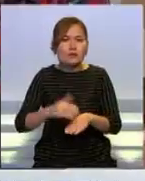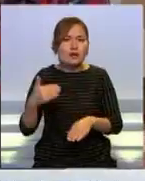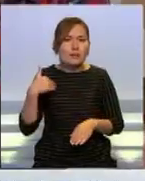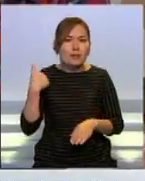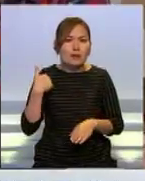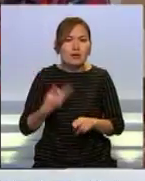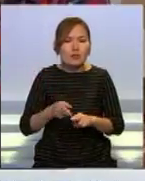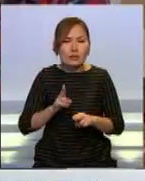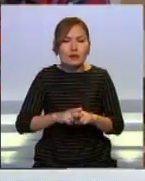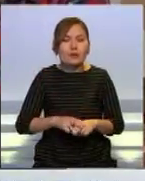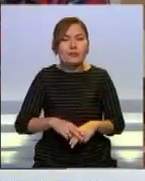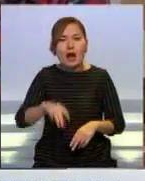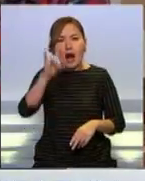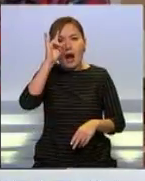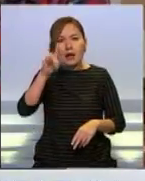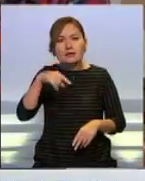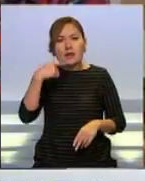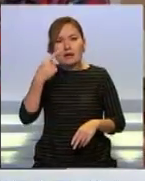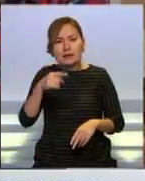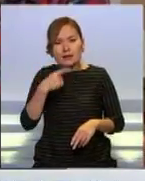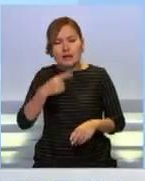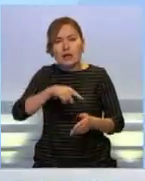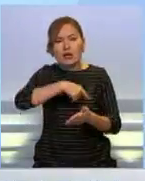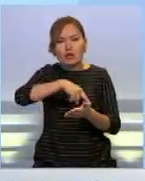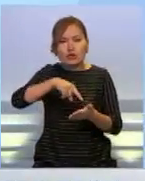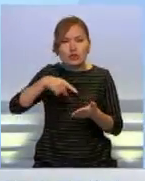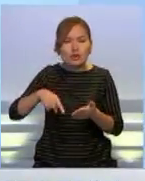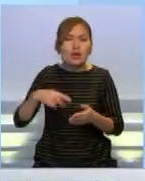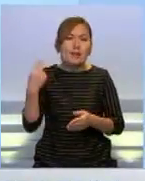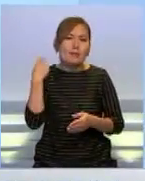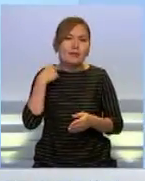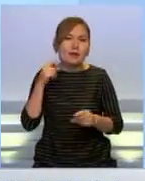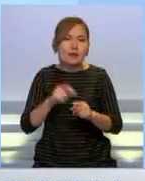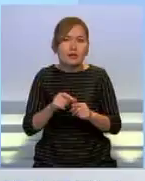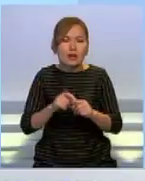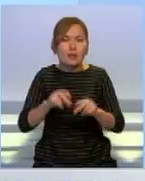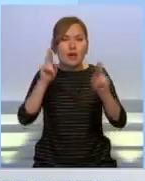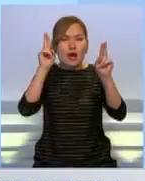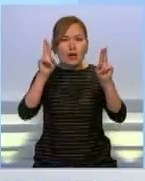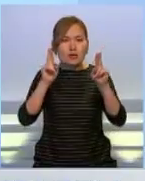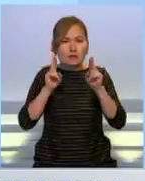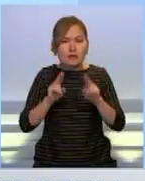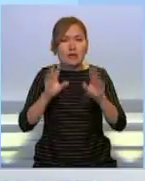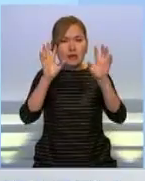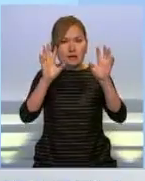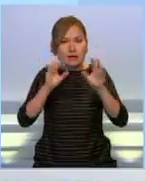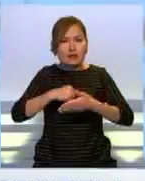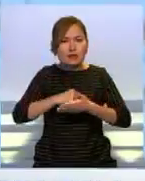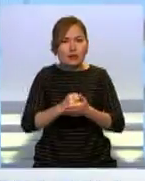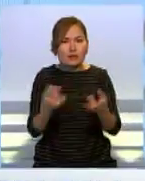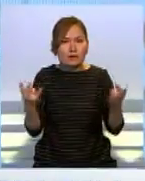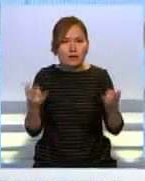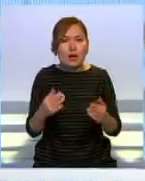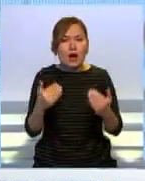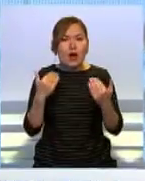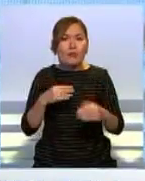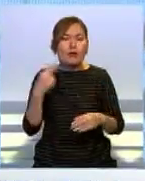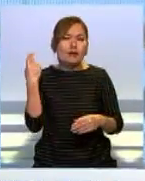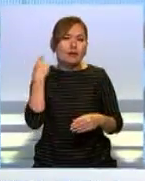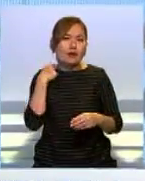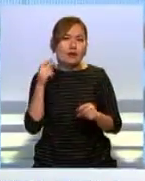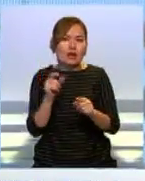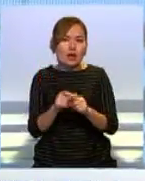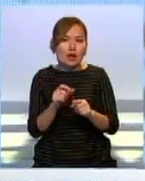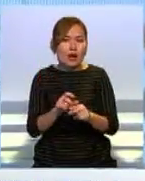оған көшу кезінде тілдің емле ережесі дұрысталып, табиғи заңдылықтары сақталуы тиіс. Бүгінде оқу ордасының